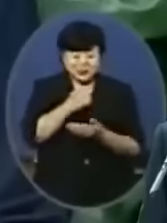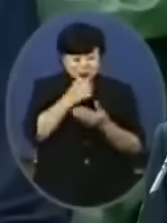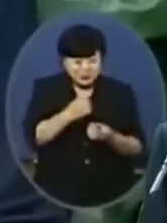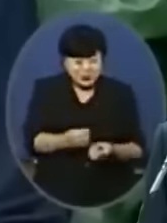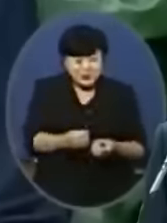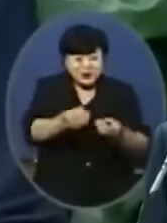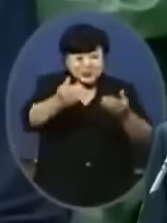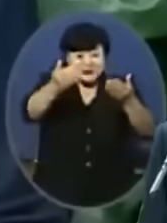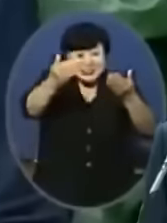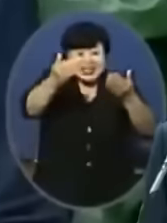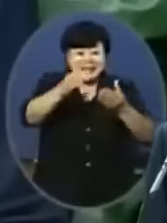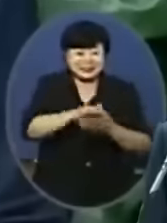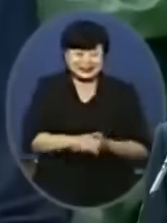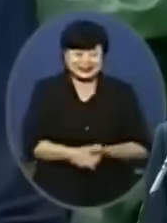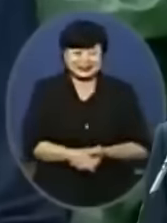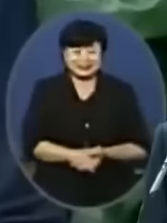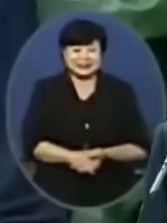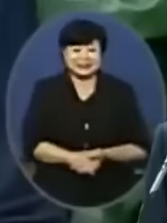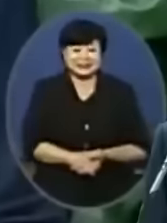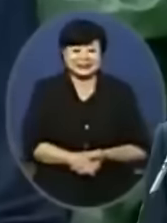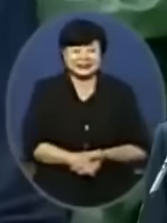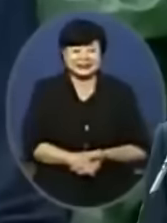이름으로 축원합니다.